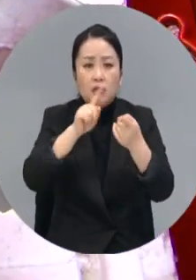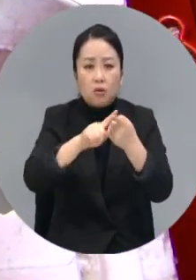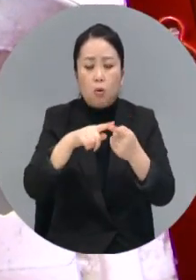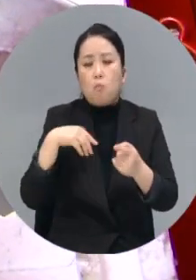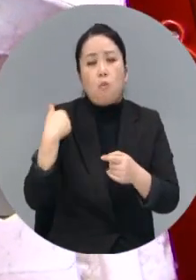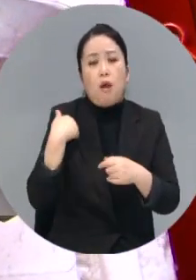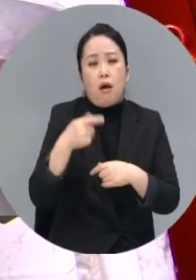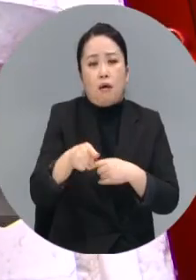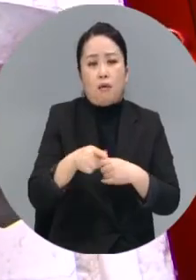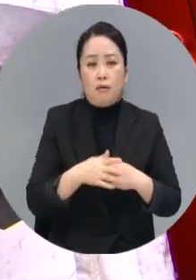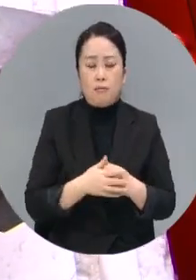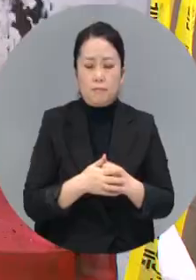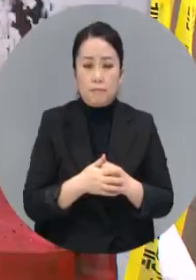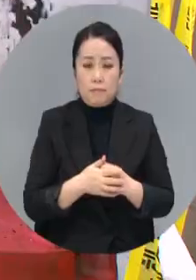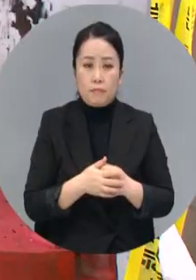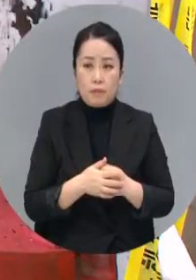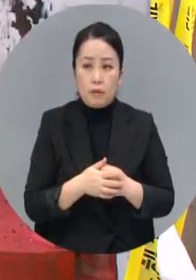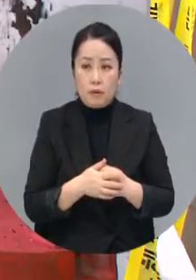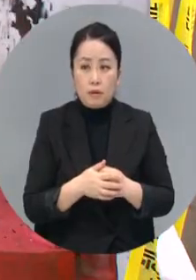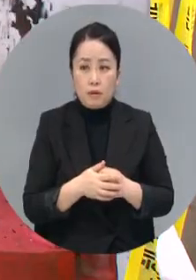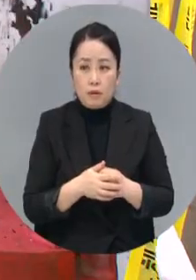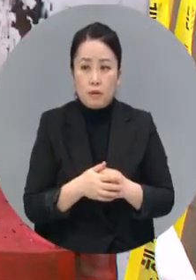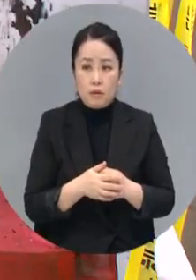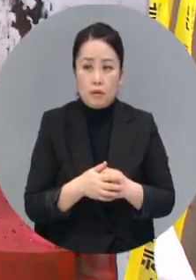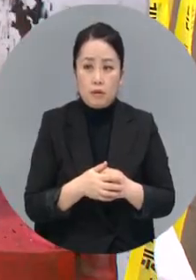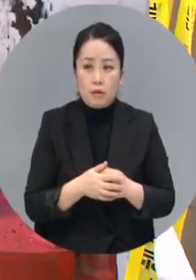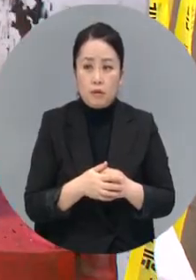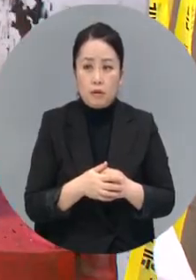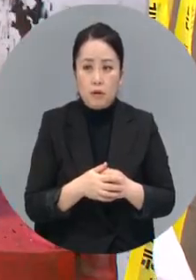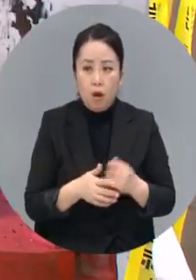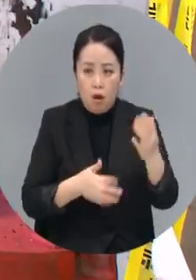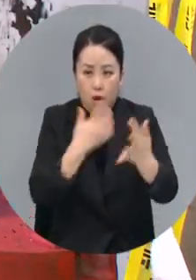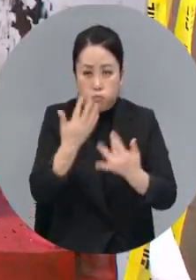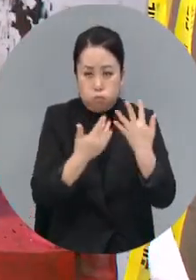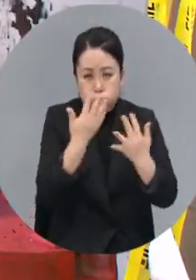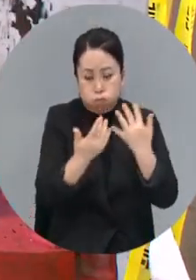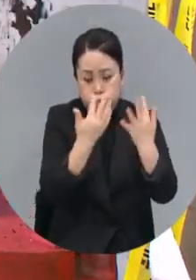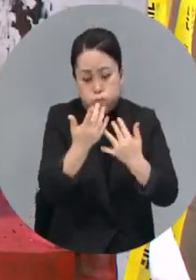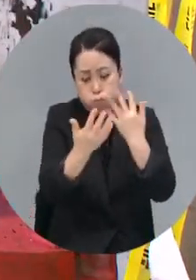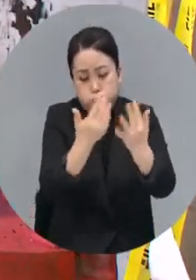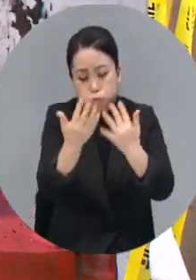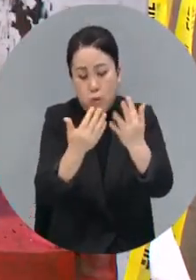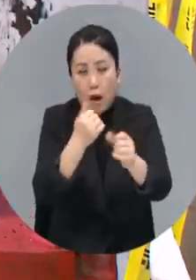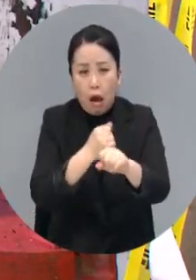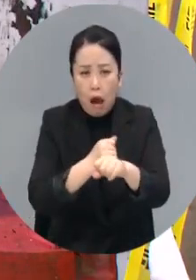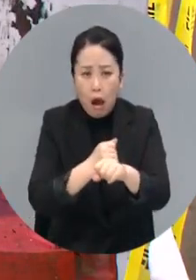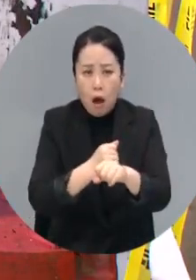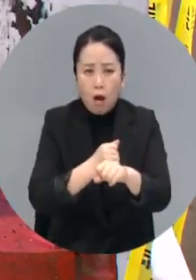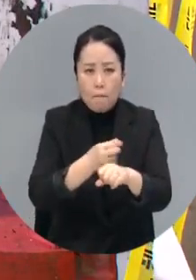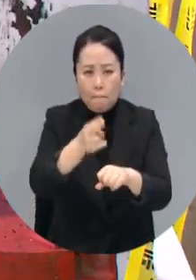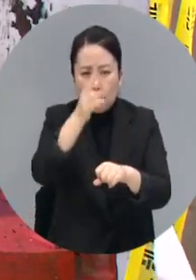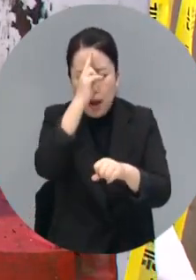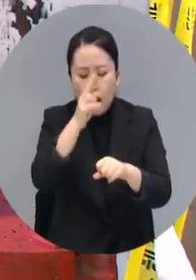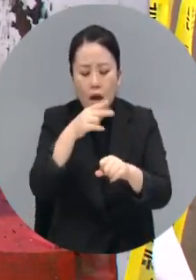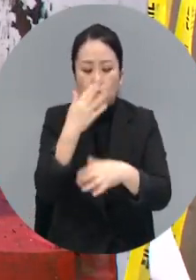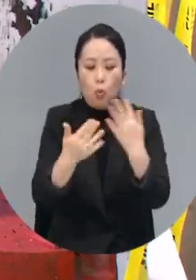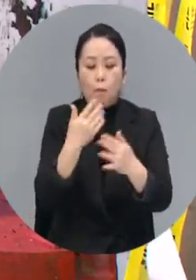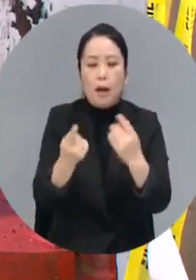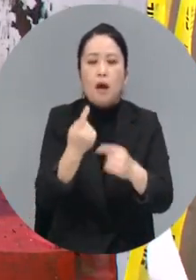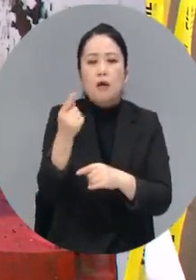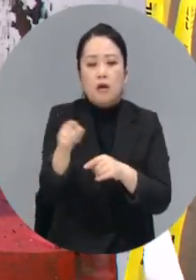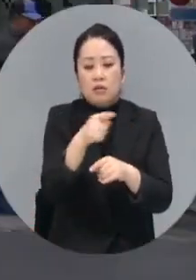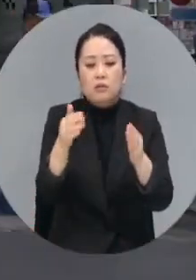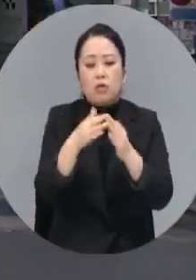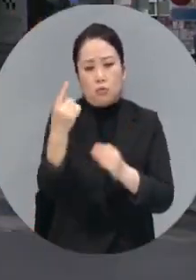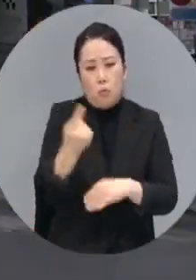한다는 사실을 몰랐습니다. 불이 계속 번져가지고 소방차가 마침 왔어. 그래가지고